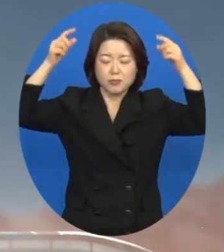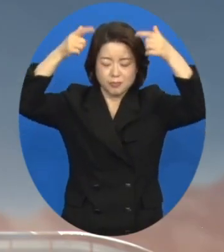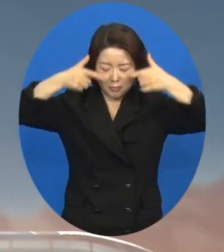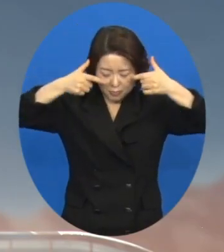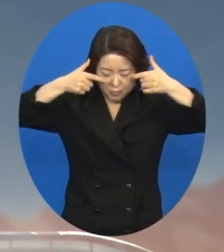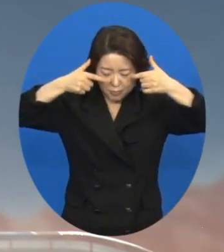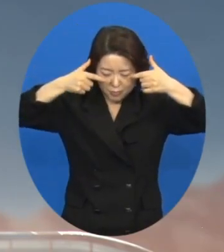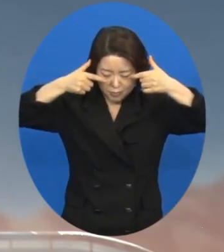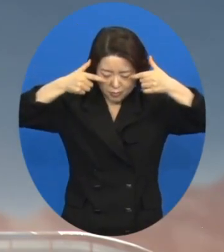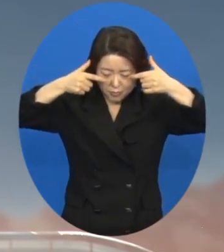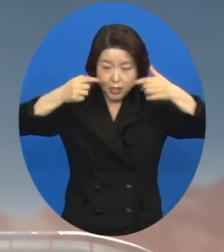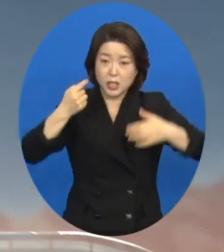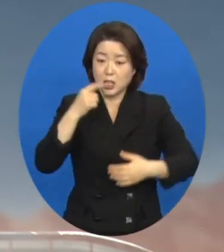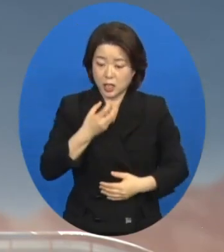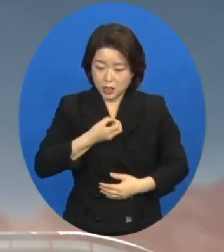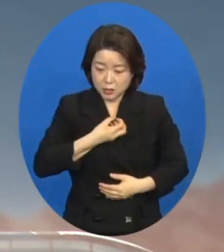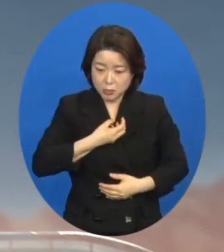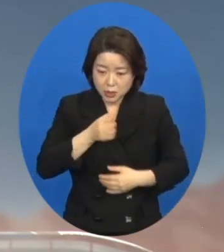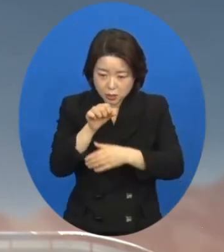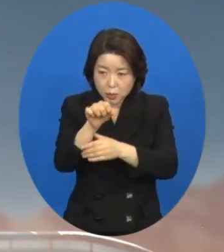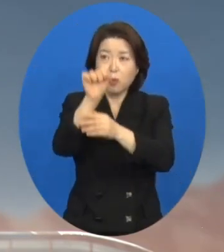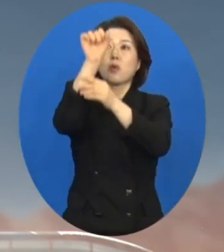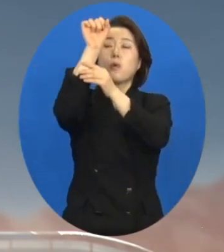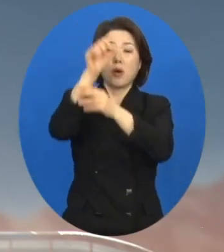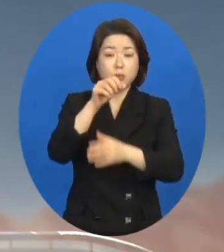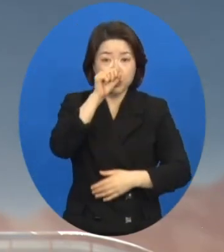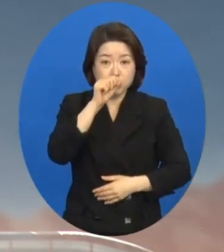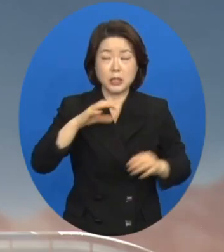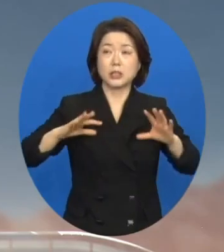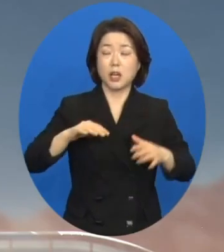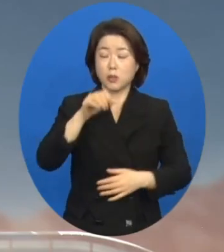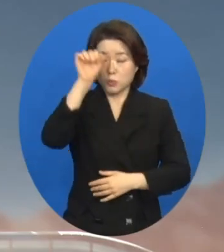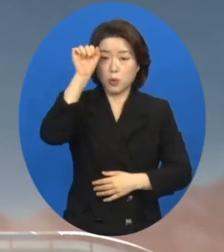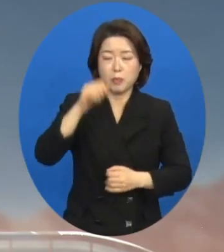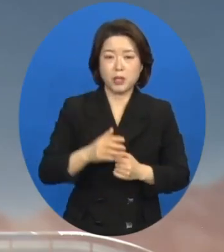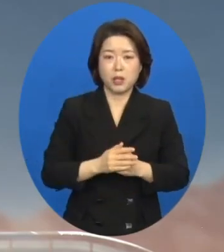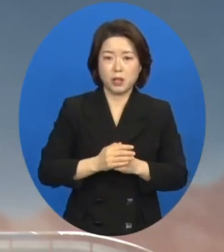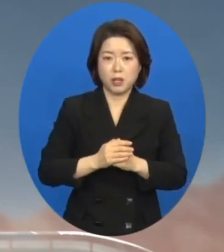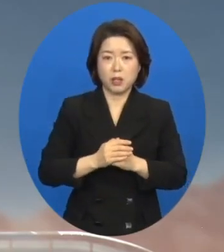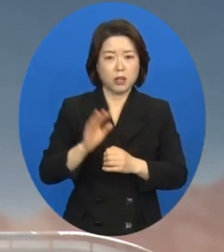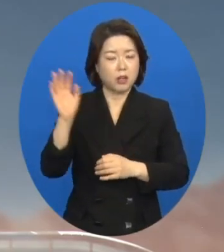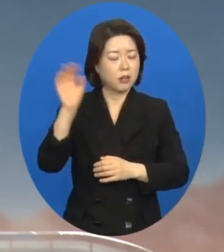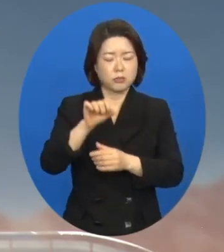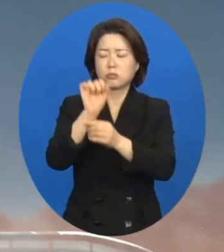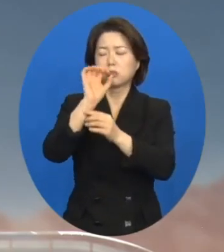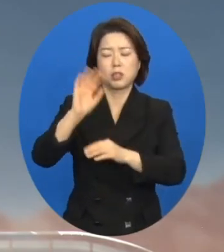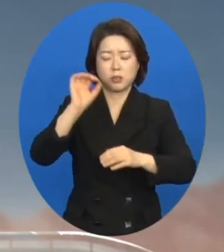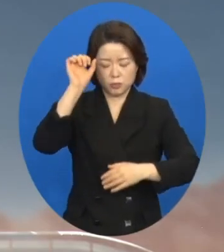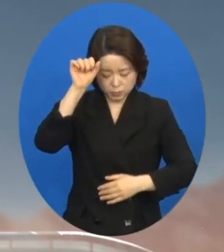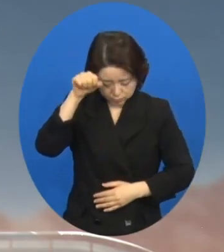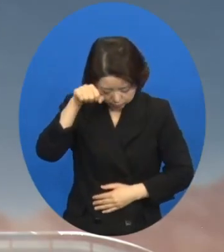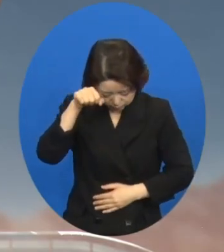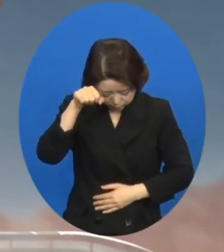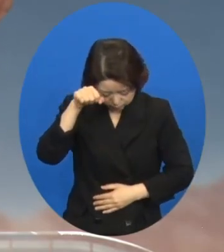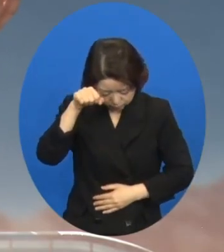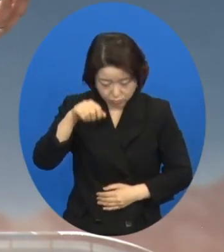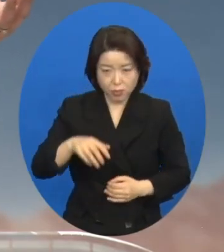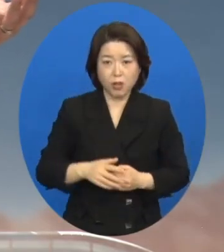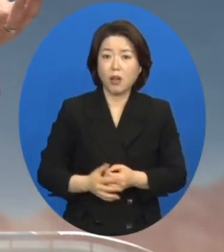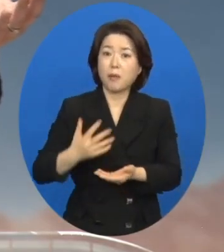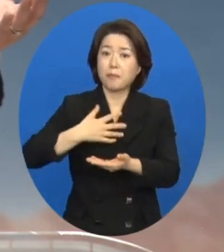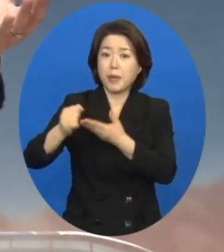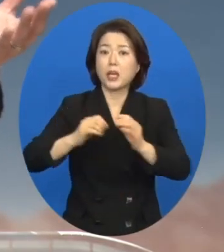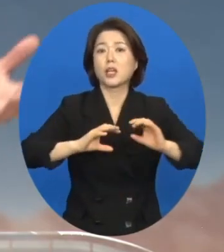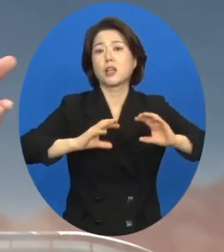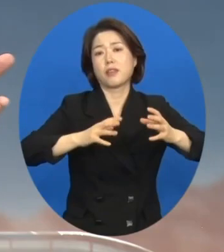금메달이면 고개 들어야 되잖아요. 고개를 푹 숙입니다. 무슨 생각을 했을까요? 잃어버린 나라